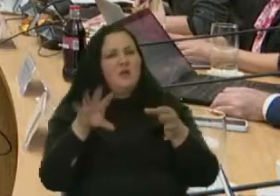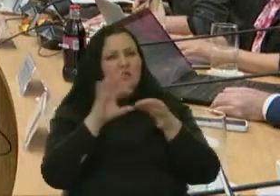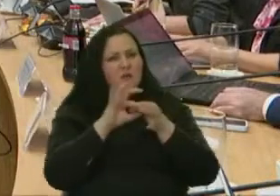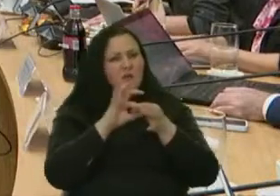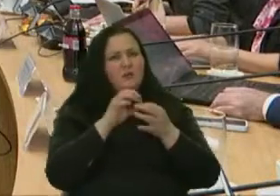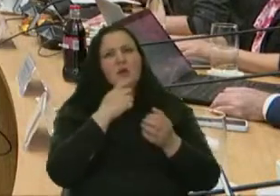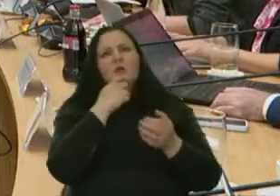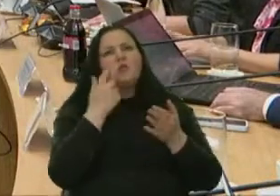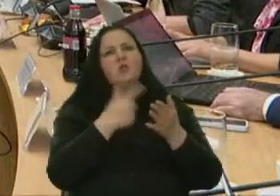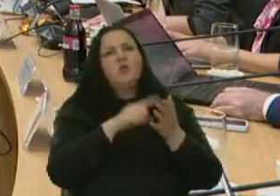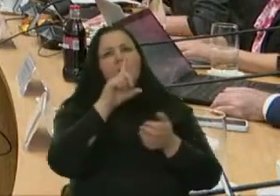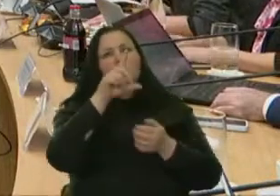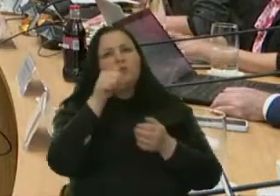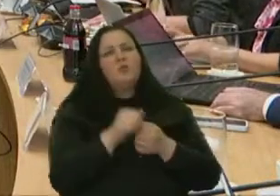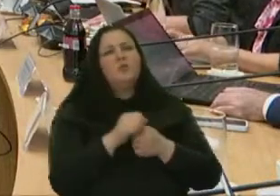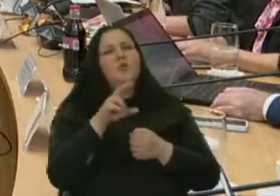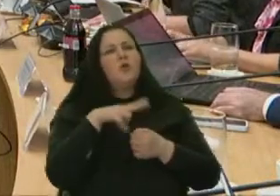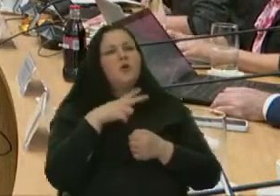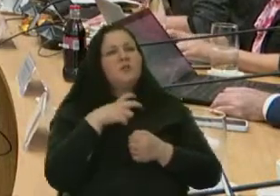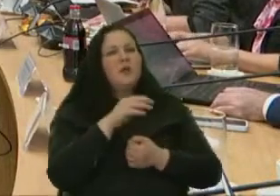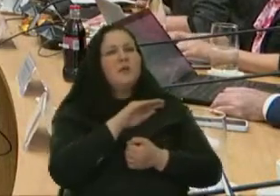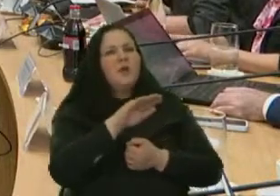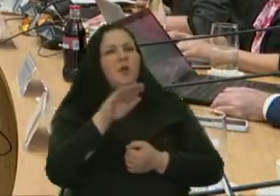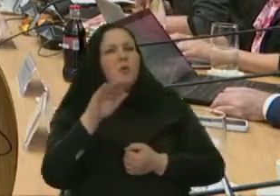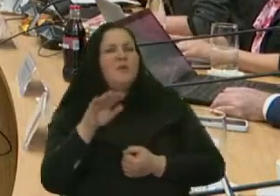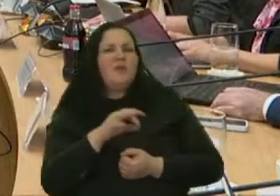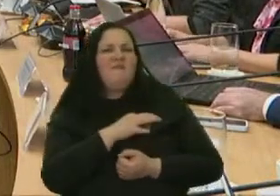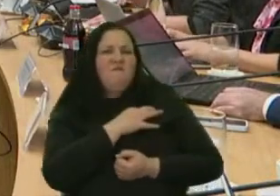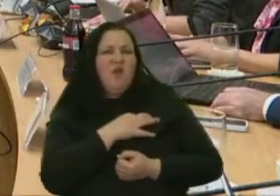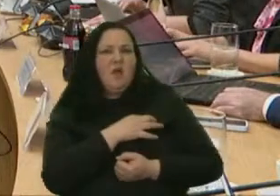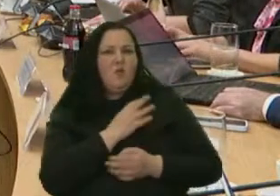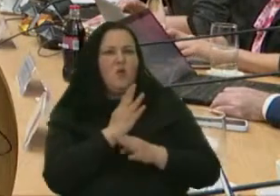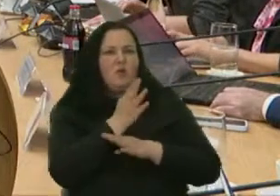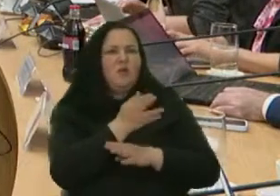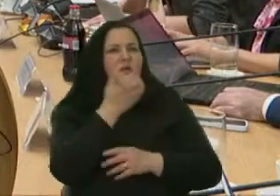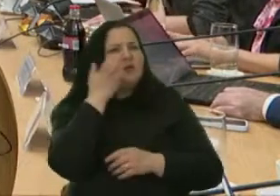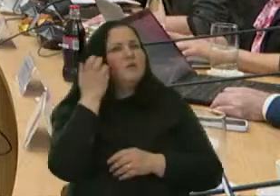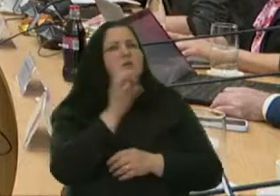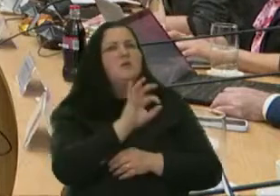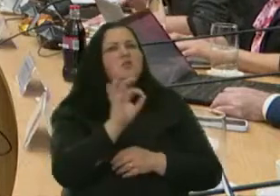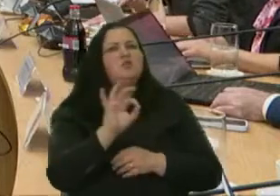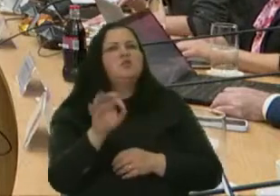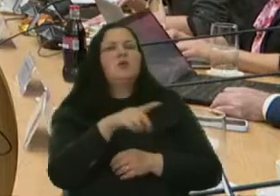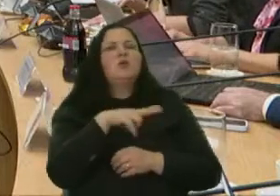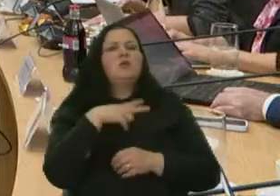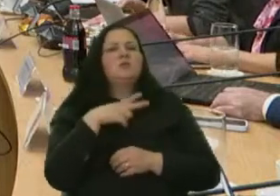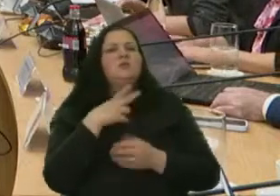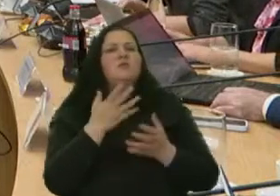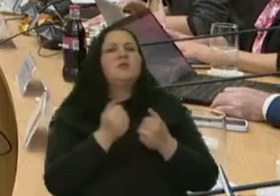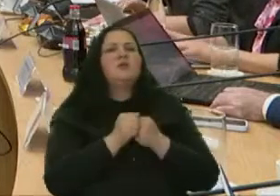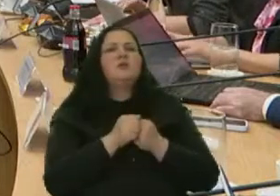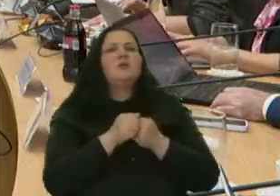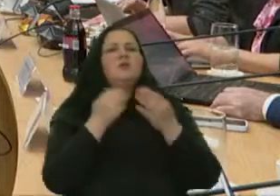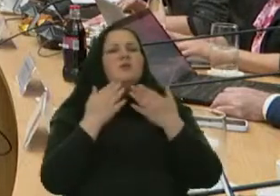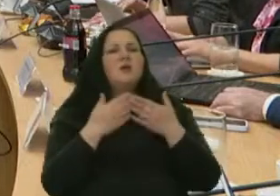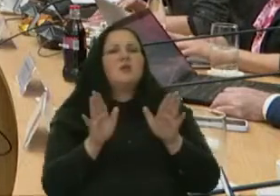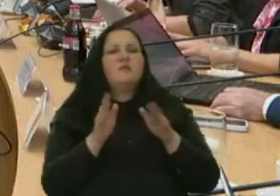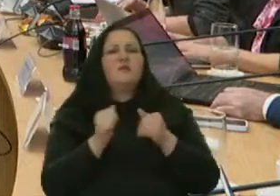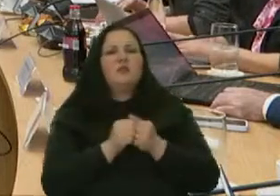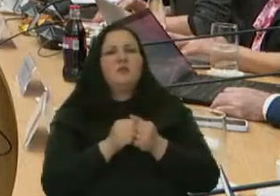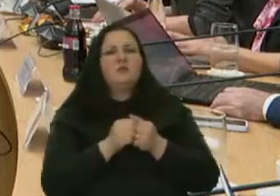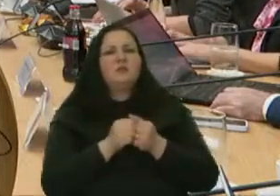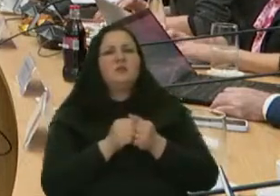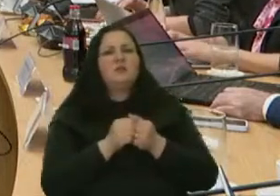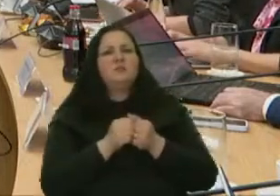2021 o să aibă copii de facultate pe când școala e va fi într un într un final